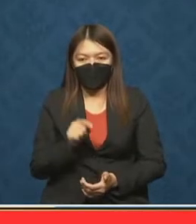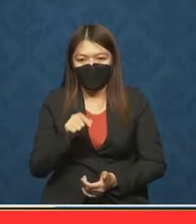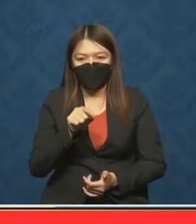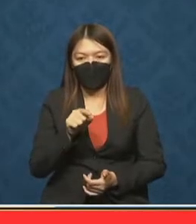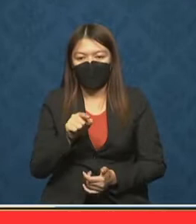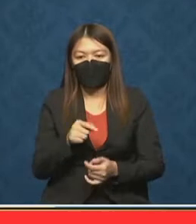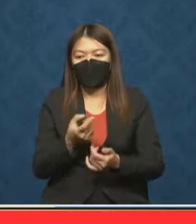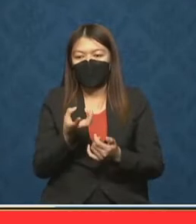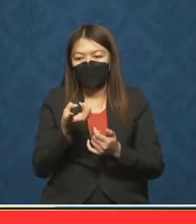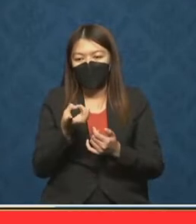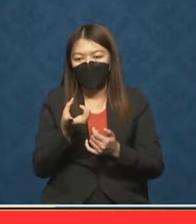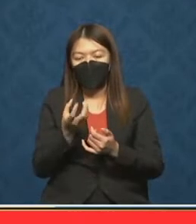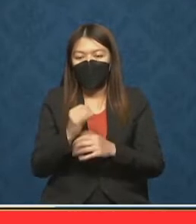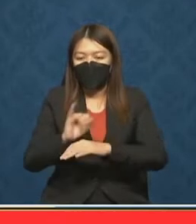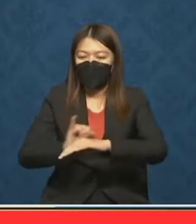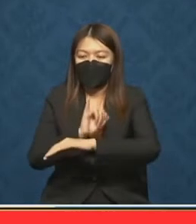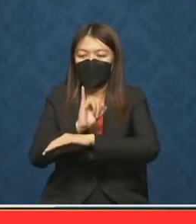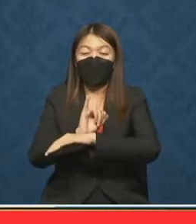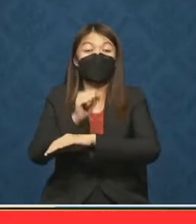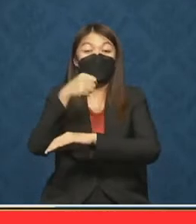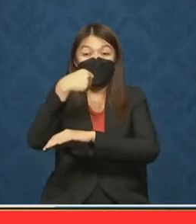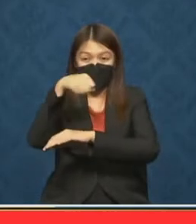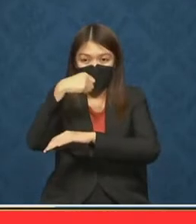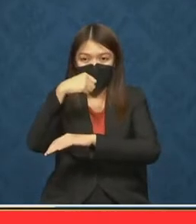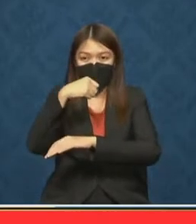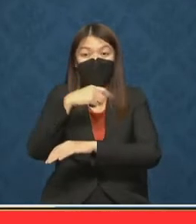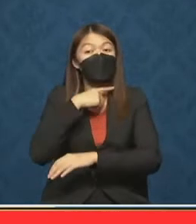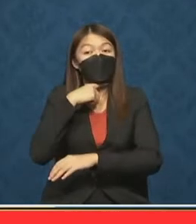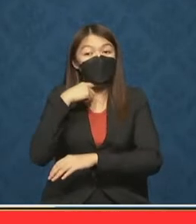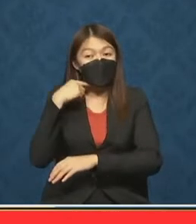ค่